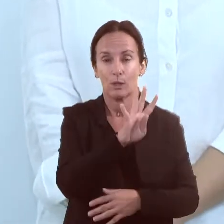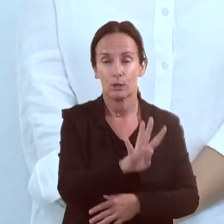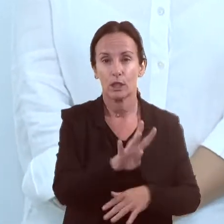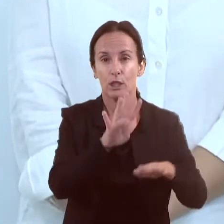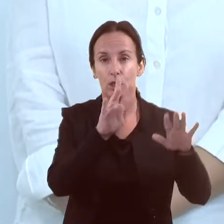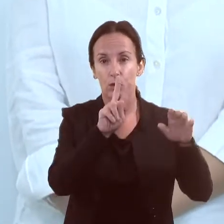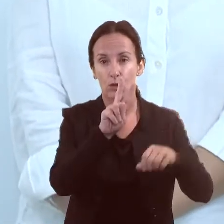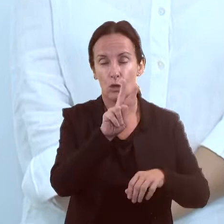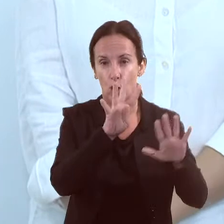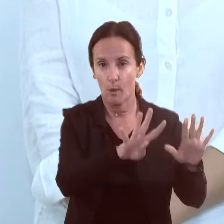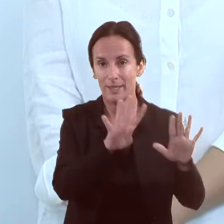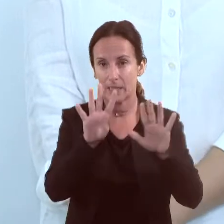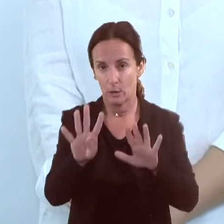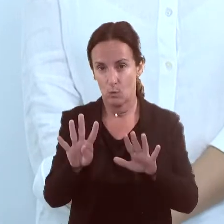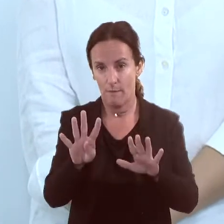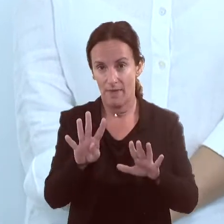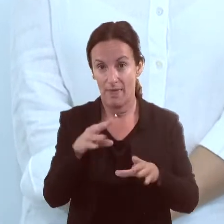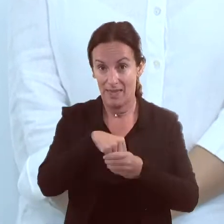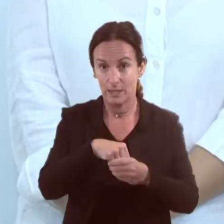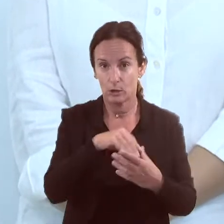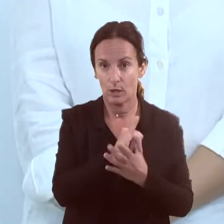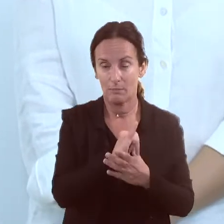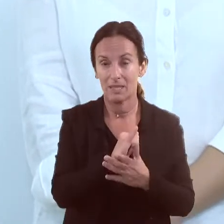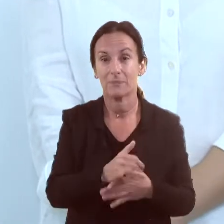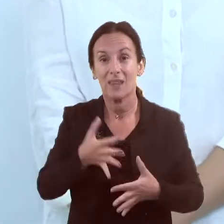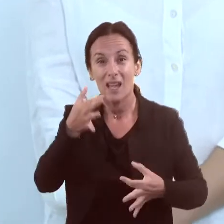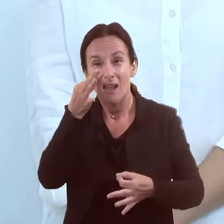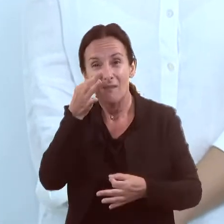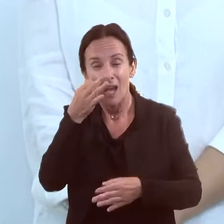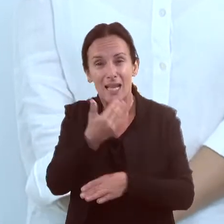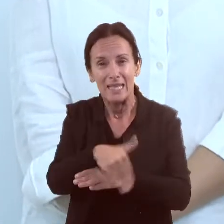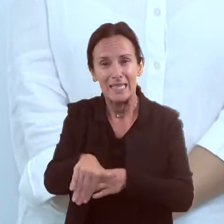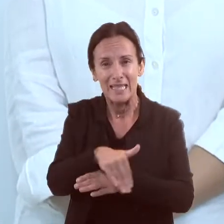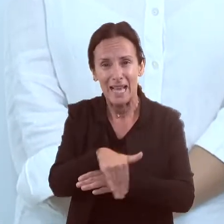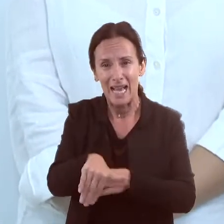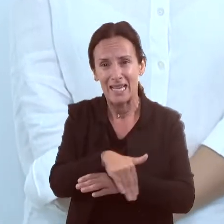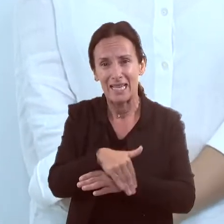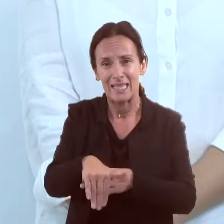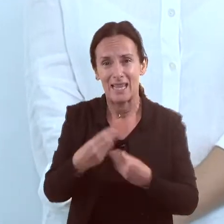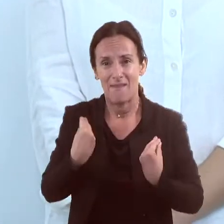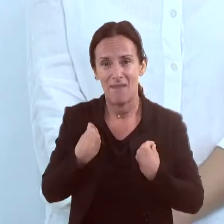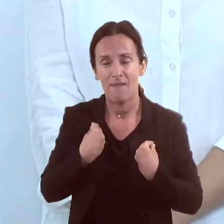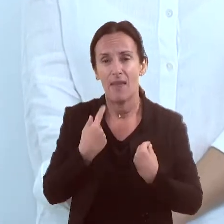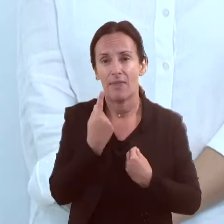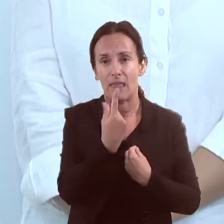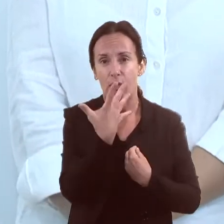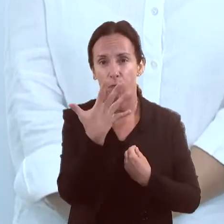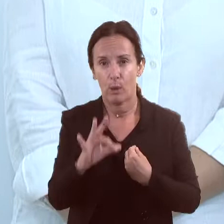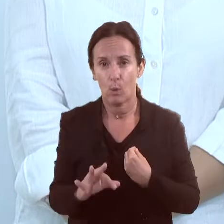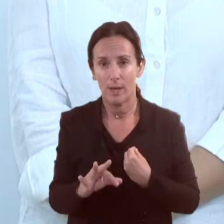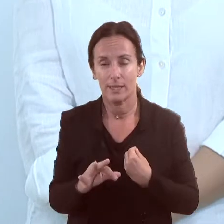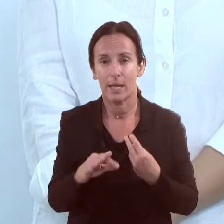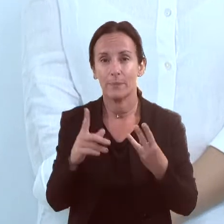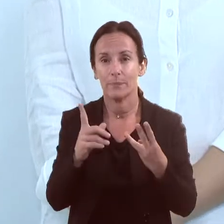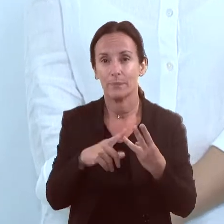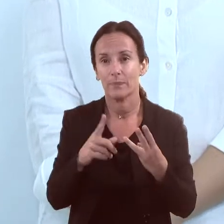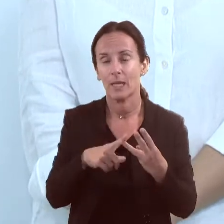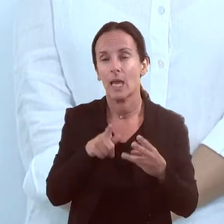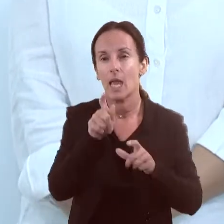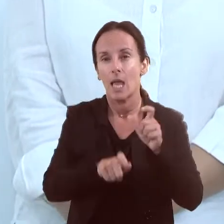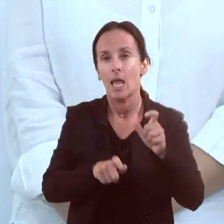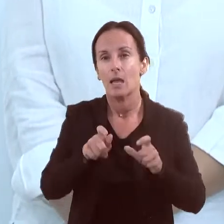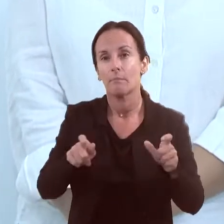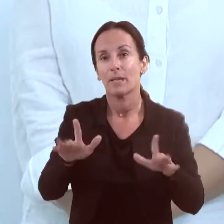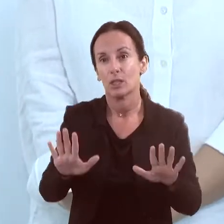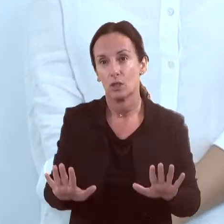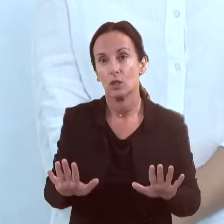en situació de carrer, que viven en els carrers 150, estimació de persones que estan en assentaments,